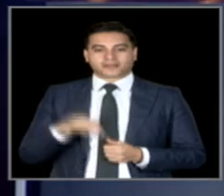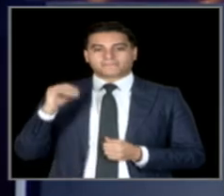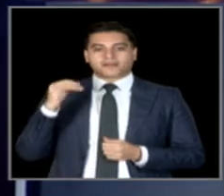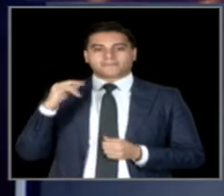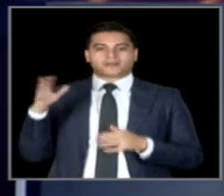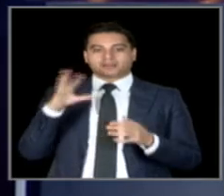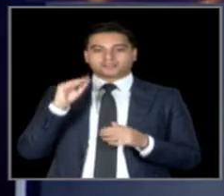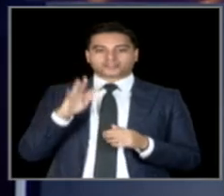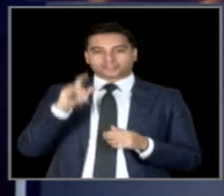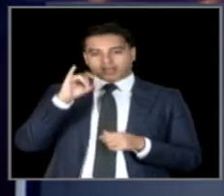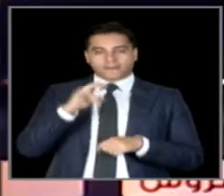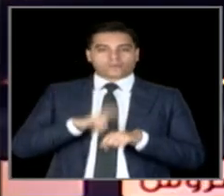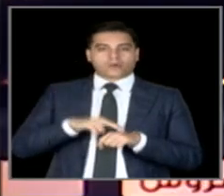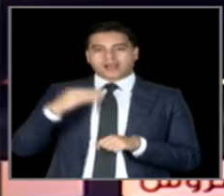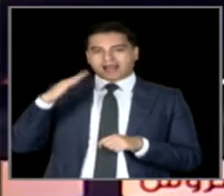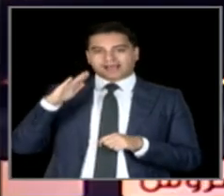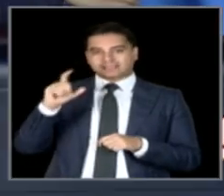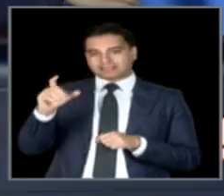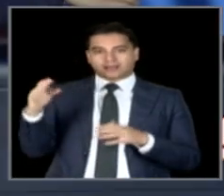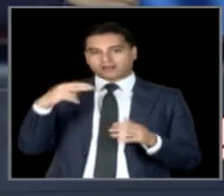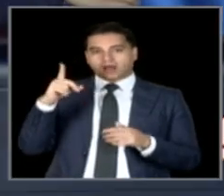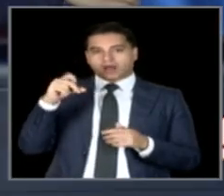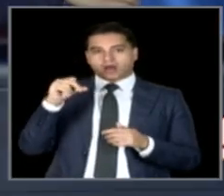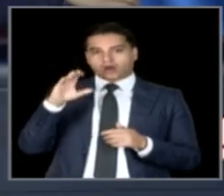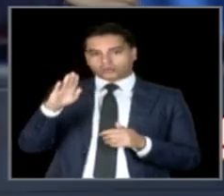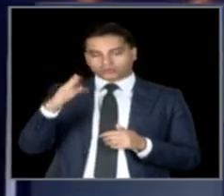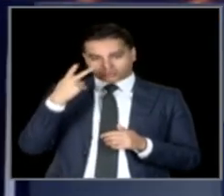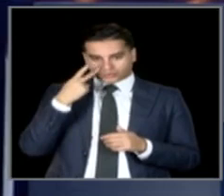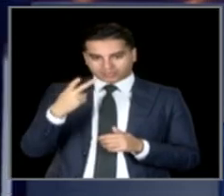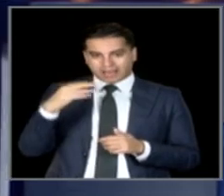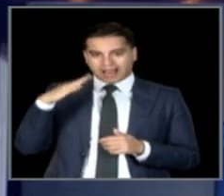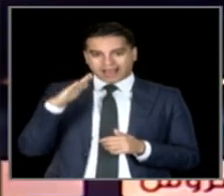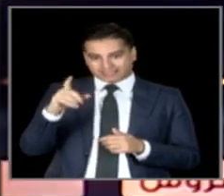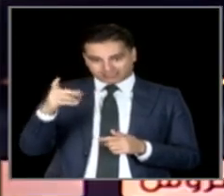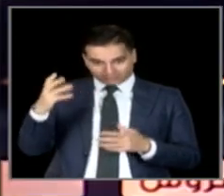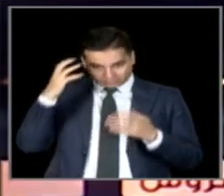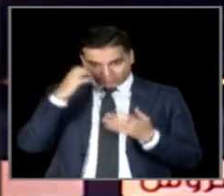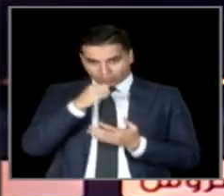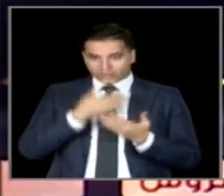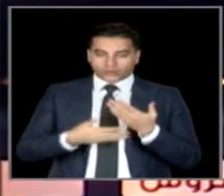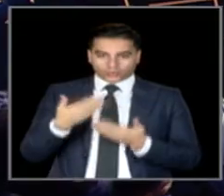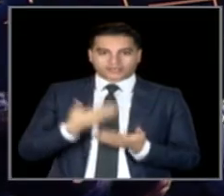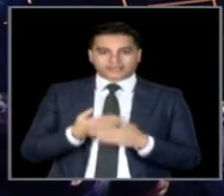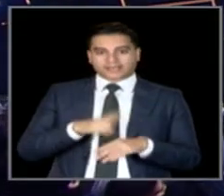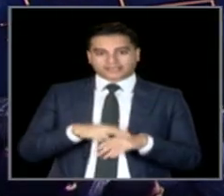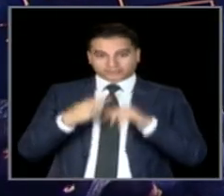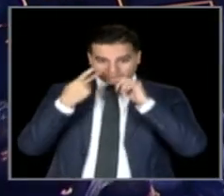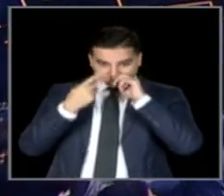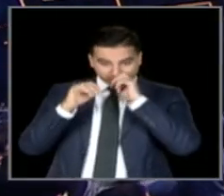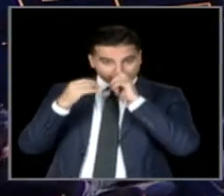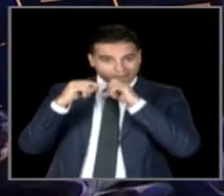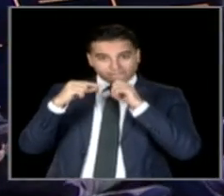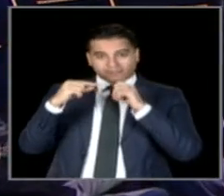محمد هشام وحسن عروس، حسن عروس ومحمد هشام. حسن عروس هتروح تسمع أغنية وترجع لنا تاني. محمد